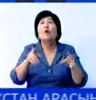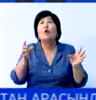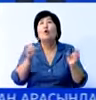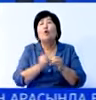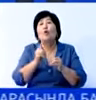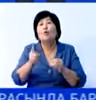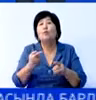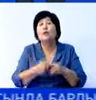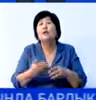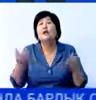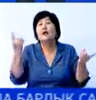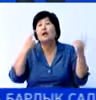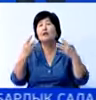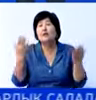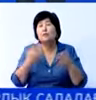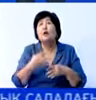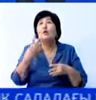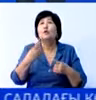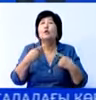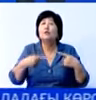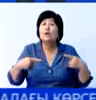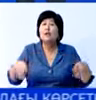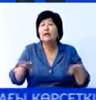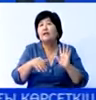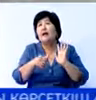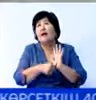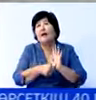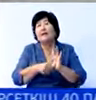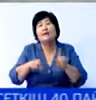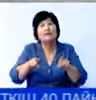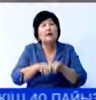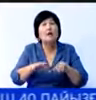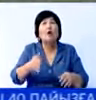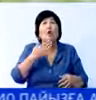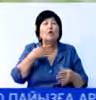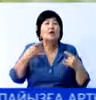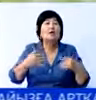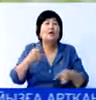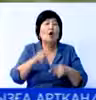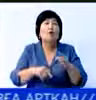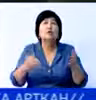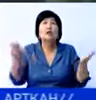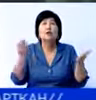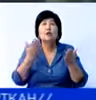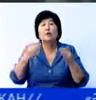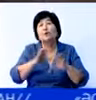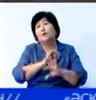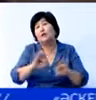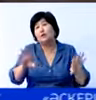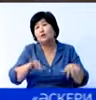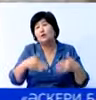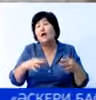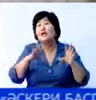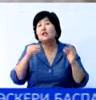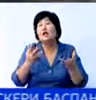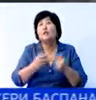11-і анимациялық фильм, 4 телехикая және 6 бағдарлама. Ұлттық арна отандық телехикаялар керуенінде ұсынып отыр.